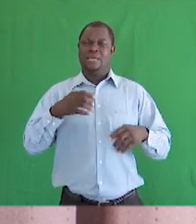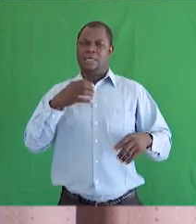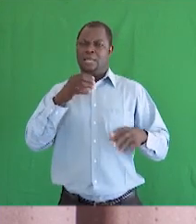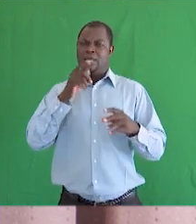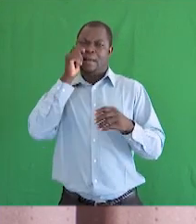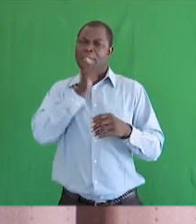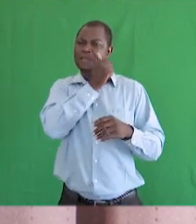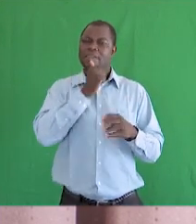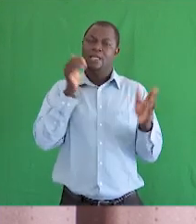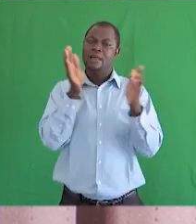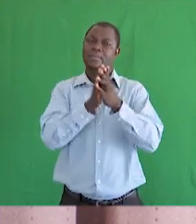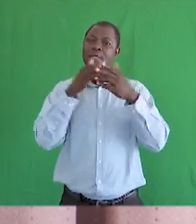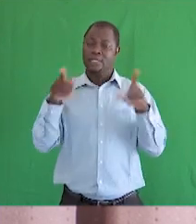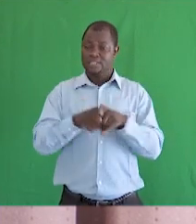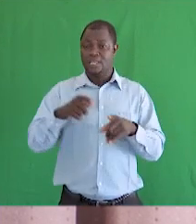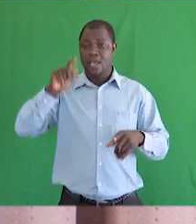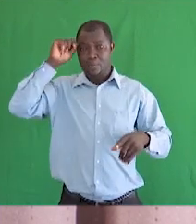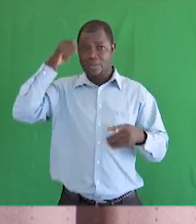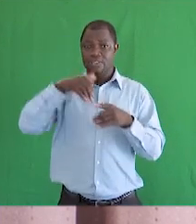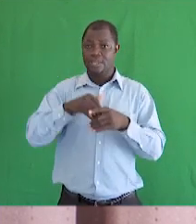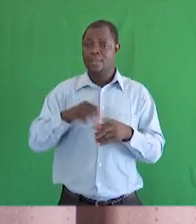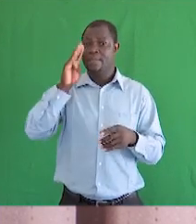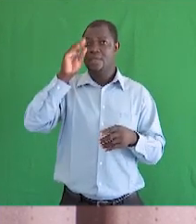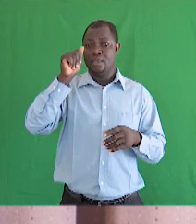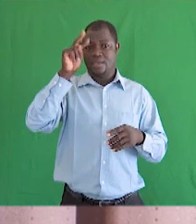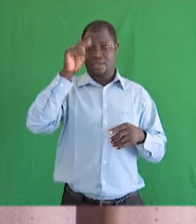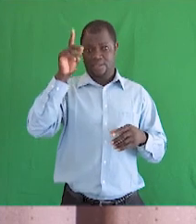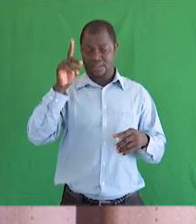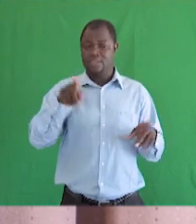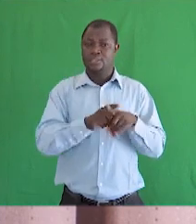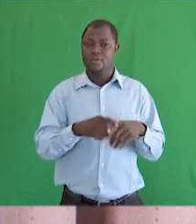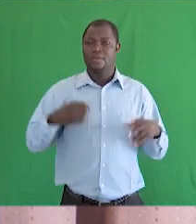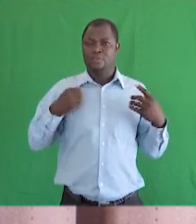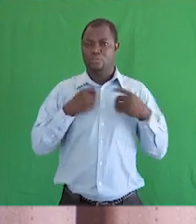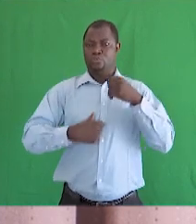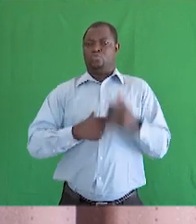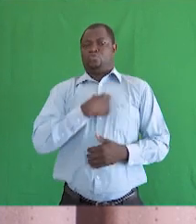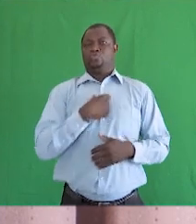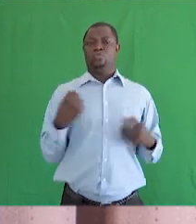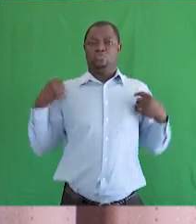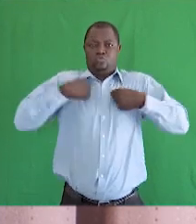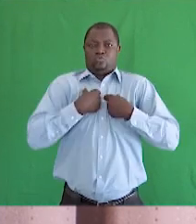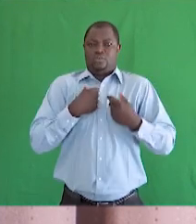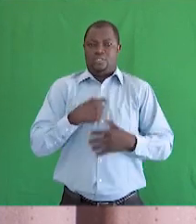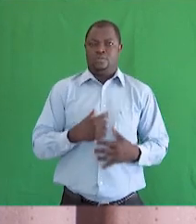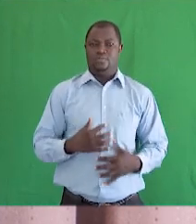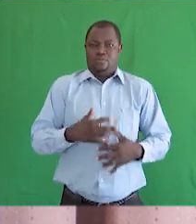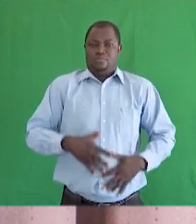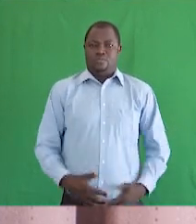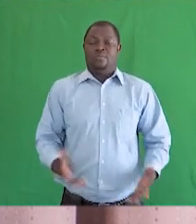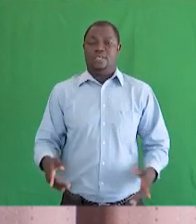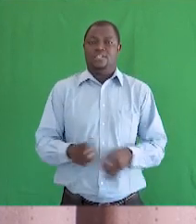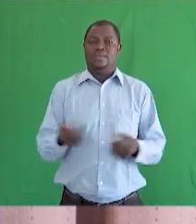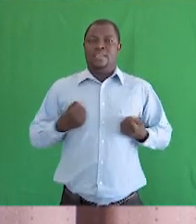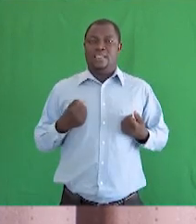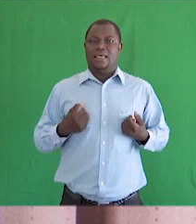vakomana kunyange mukatarisa vemabhendi vakomana vanenge vakapfeka mashuto avo vachitamba vakapfeka nemasutu nematumba ayo vasikana